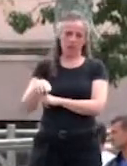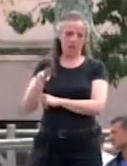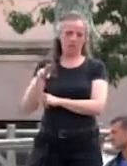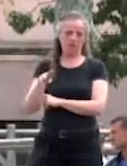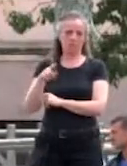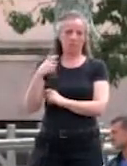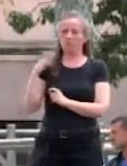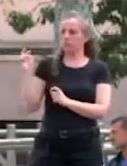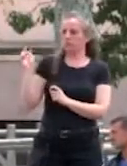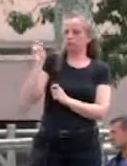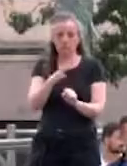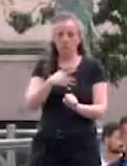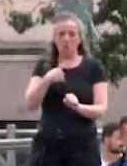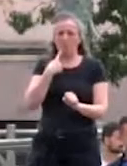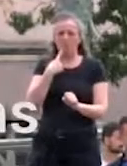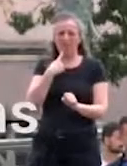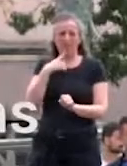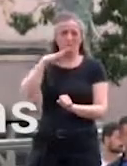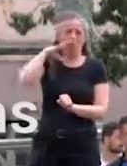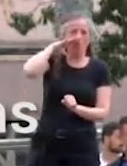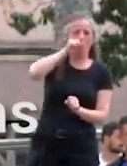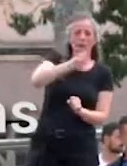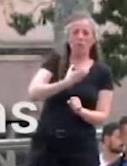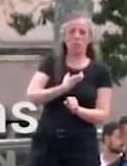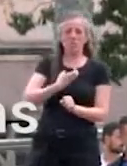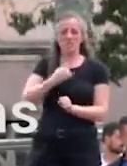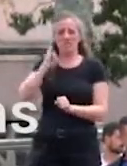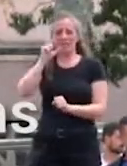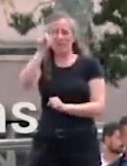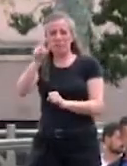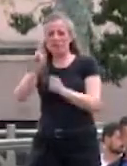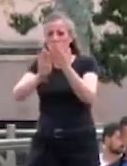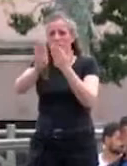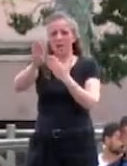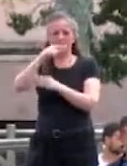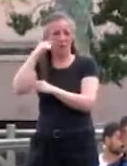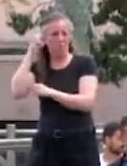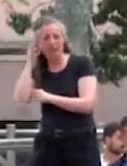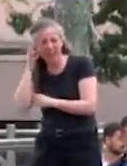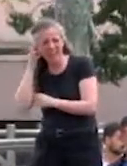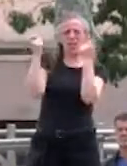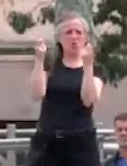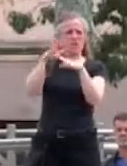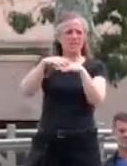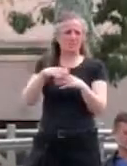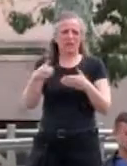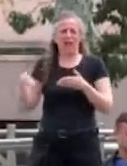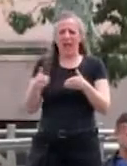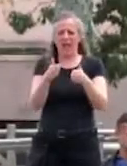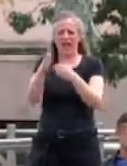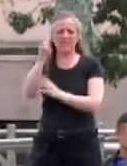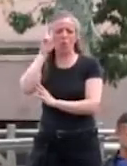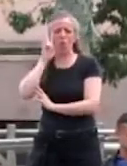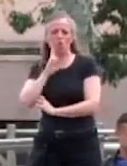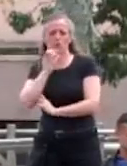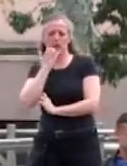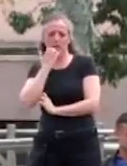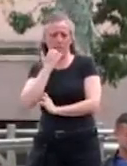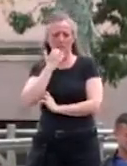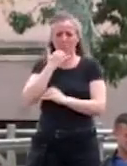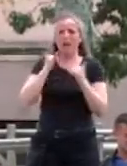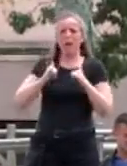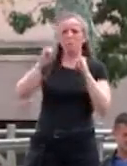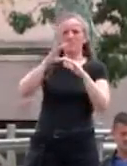Veníem d'un mandat de Convergència i Unió que va fer inversions milionàries en les avingudes de luxe, com a Passeig de Gràcia o Diagonal, i es va